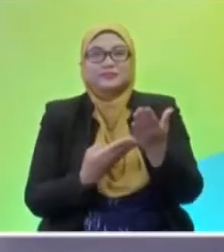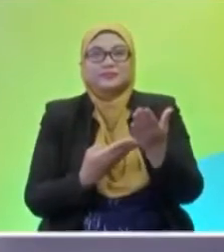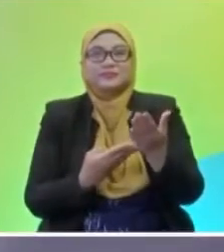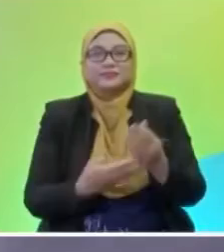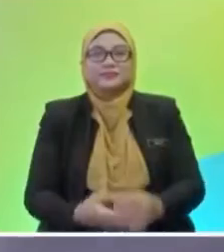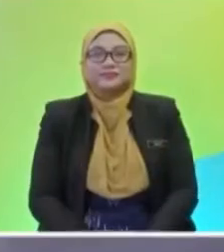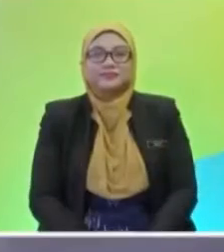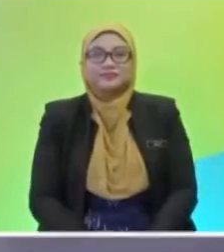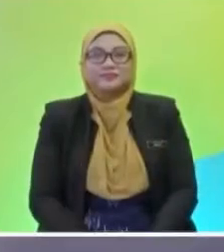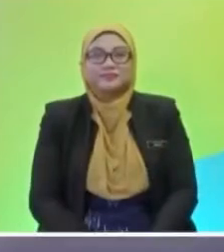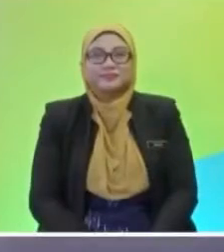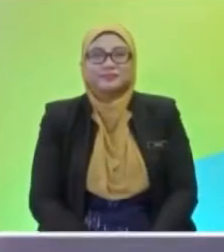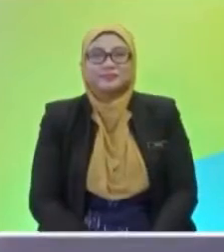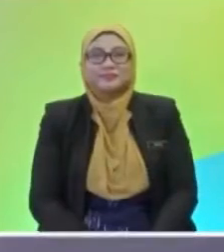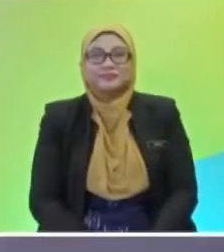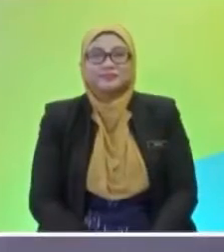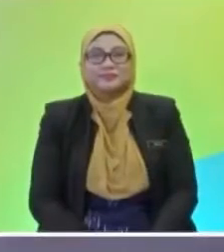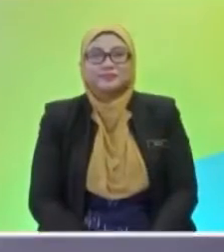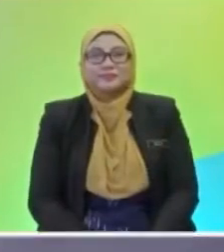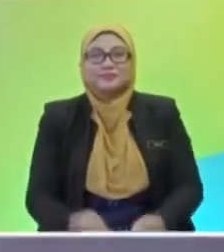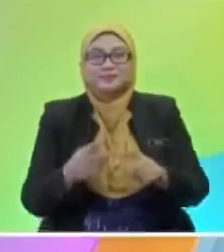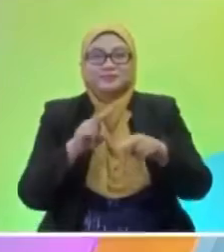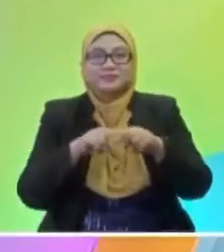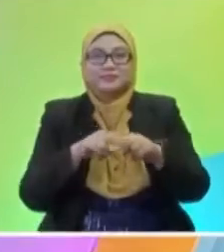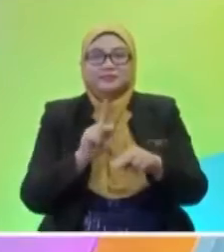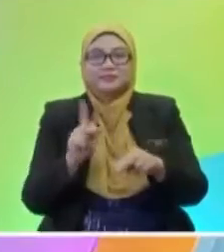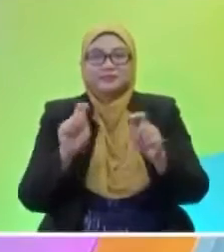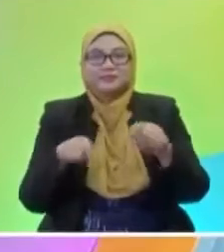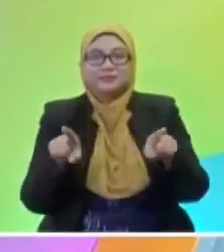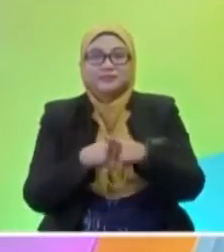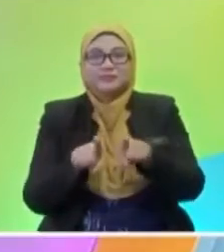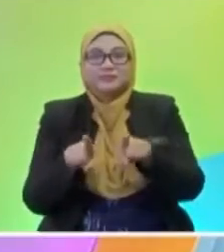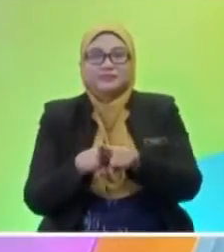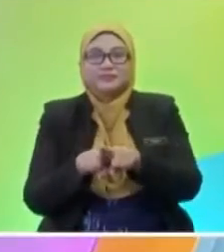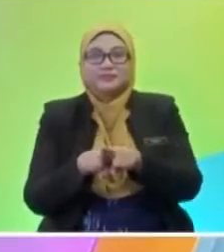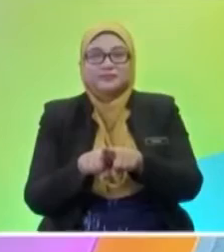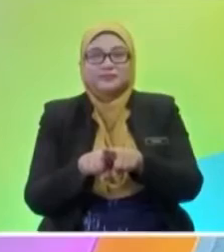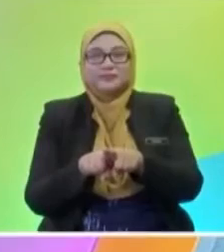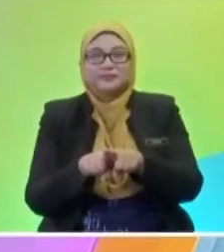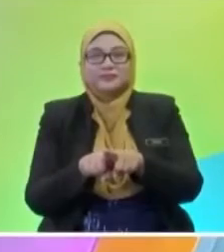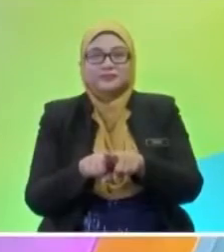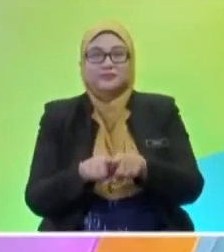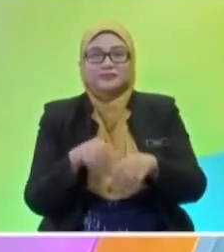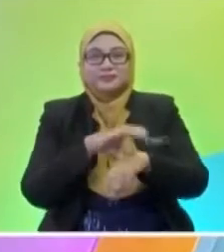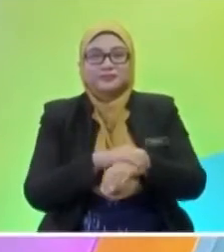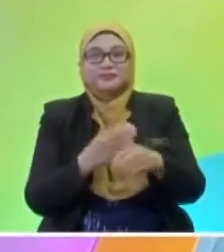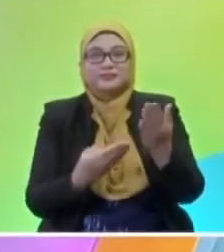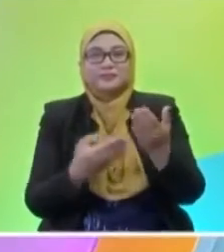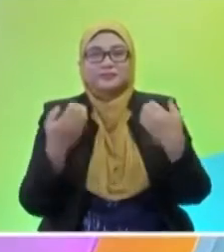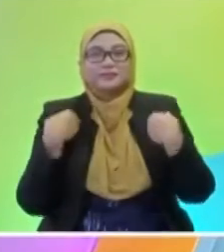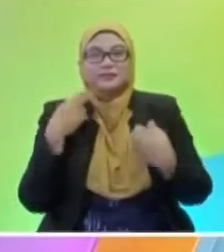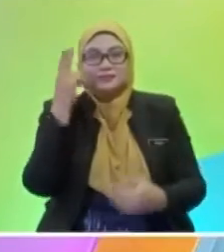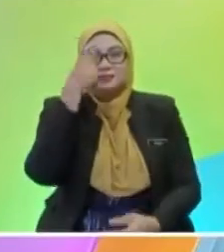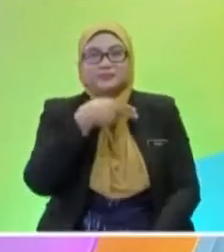Okey. Jadi kedudukannya mesti sama yang dalam lakaran kita tu pemegang baterinya ada di hadapan.